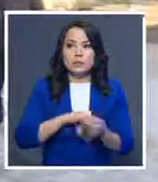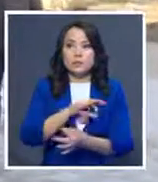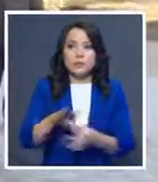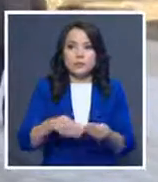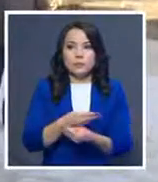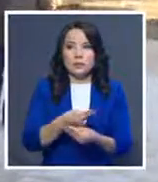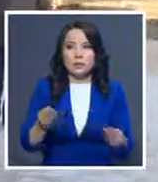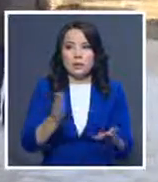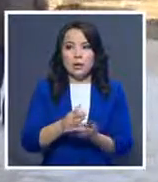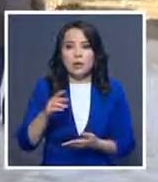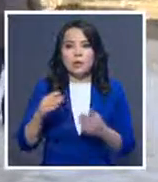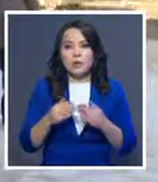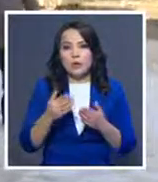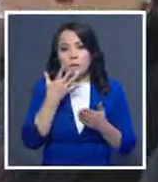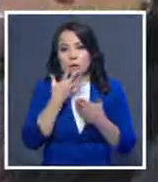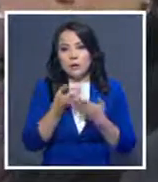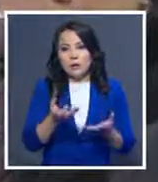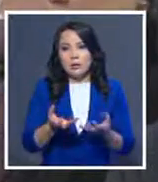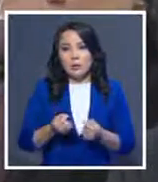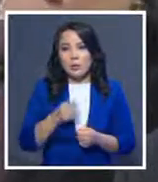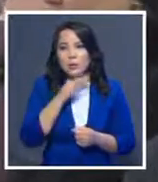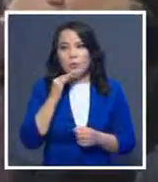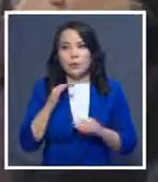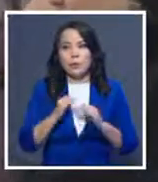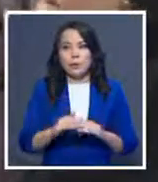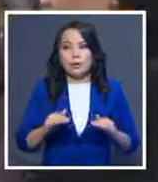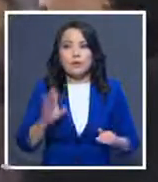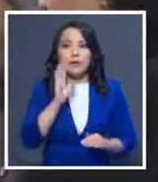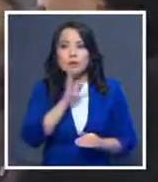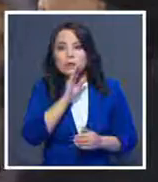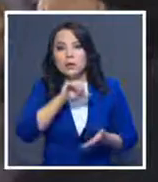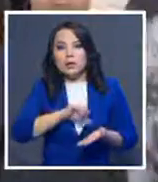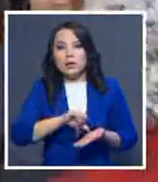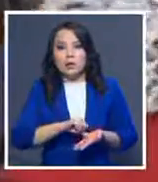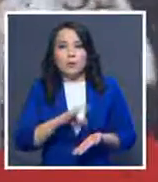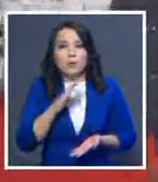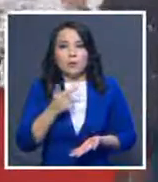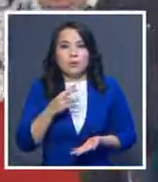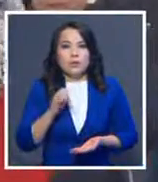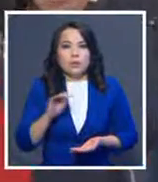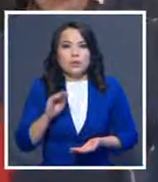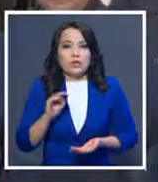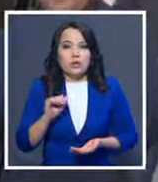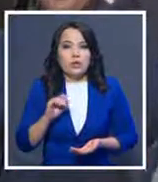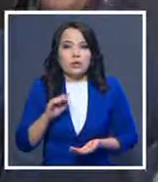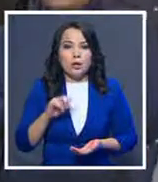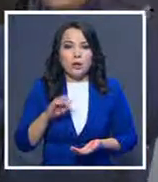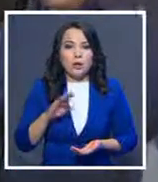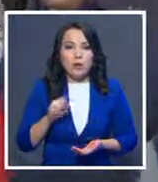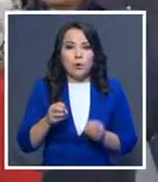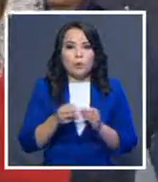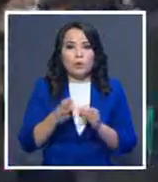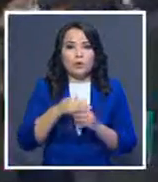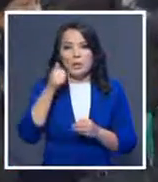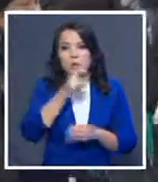беріледі. Баспанаға қол жеткізгендердің бірі көп балалы ана Гүлнар Сиражова. 15 жылдан бері үйді күткен